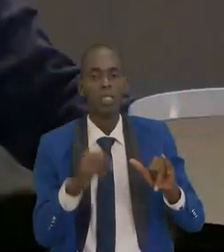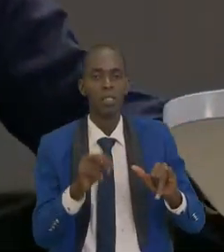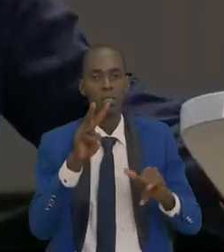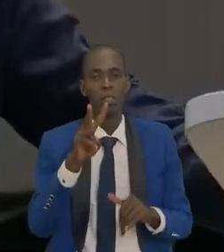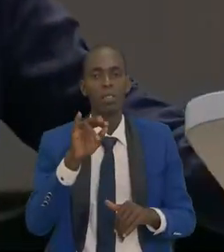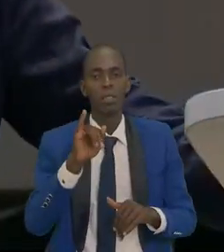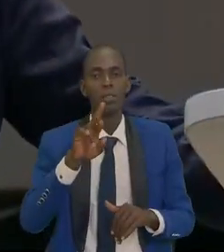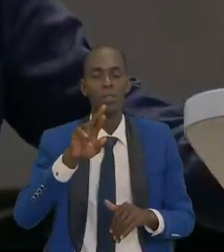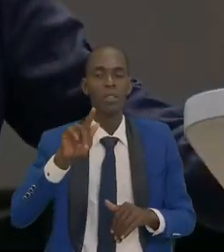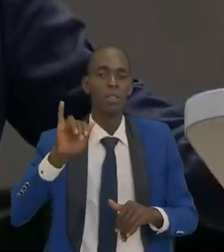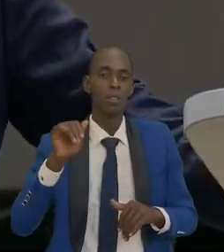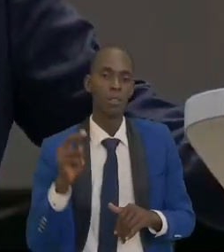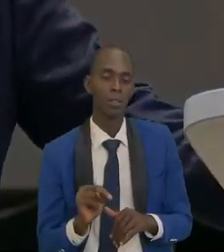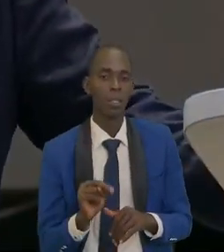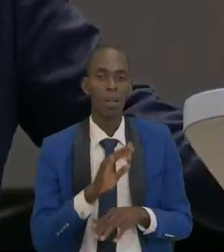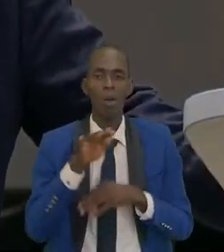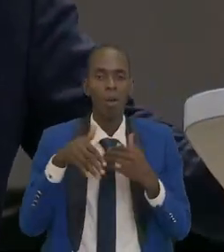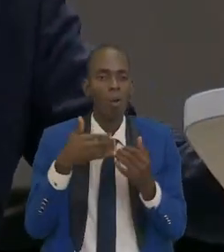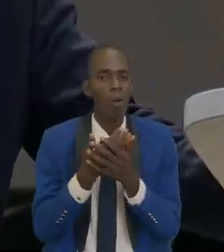Et toutes les promesses que Dieu avait faites.